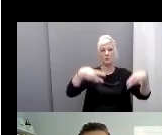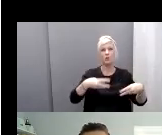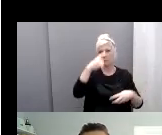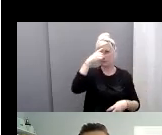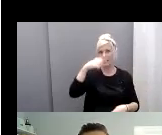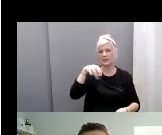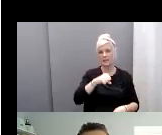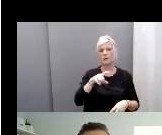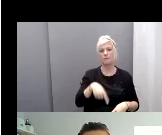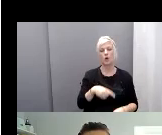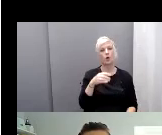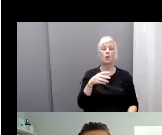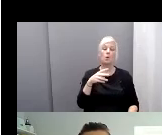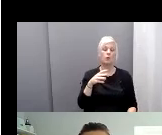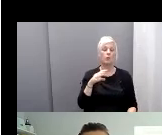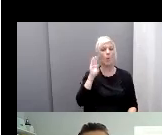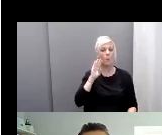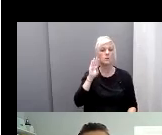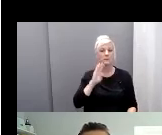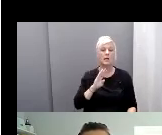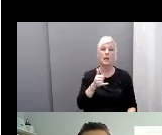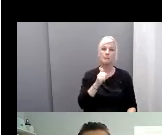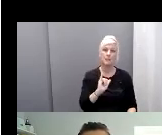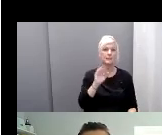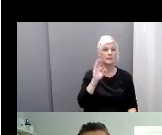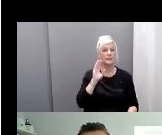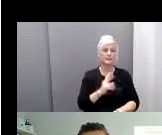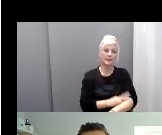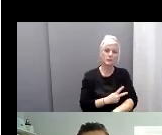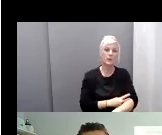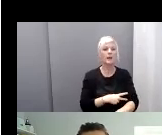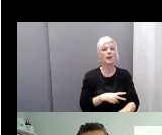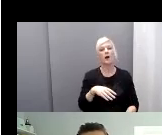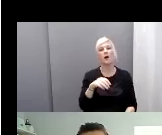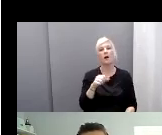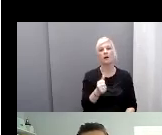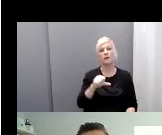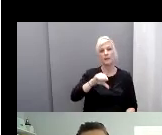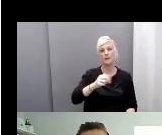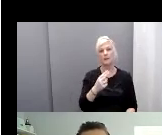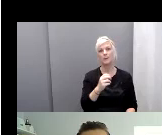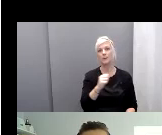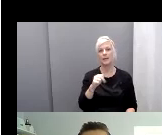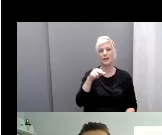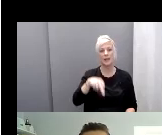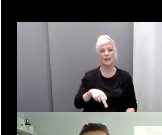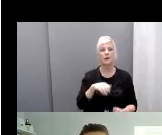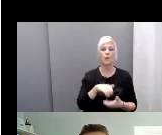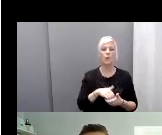bisexuella, transpersoner, personer med queera uttryck och identiteter, inklusive asexualitet,